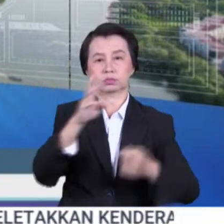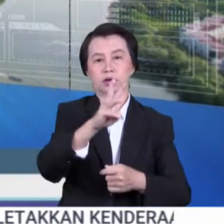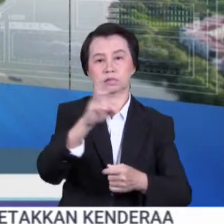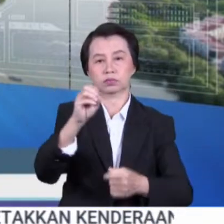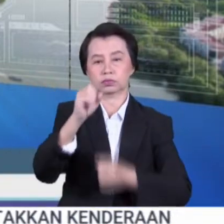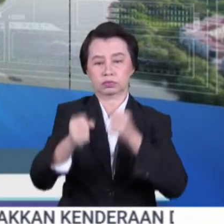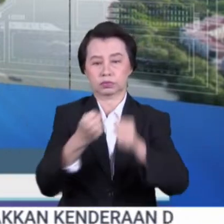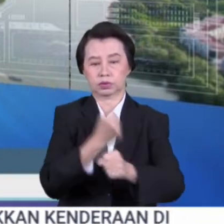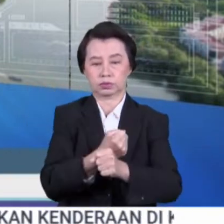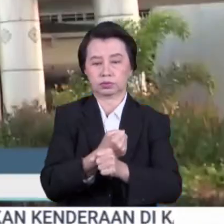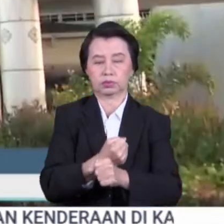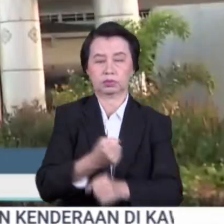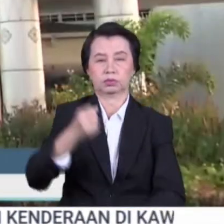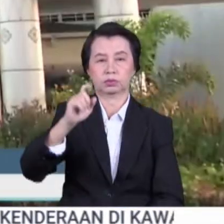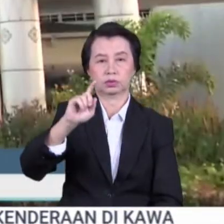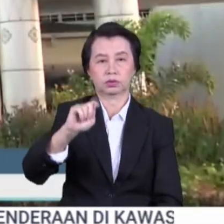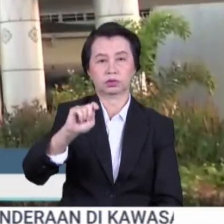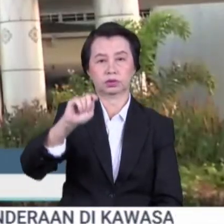TH.